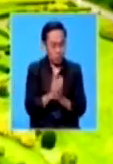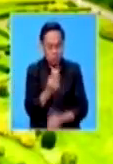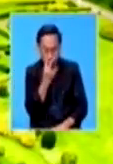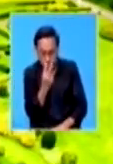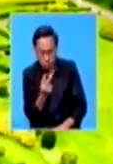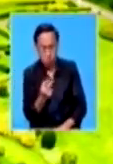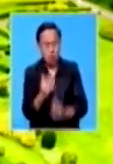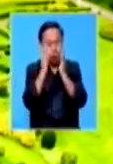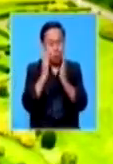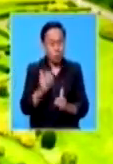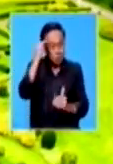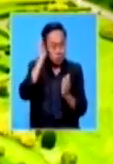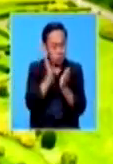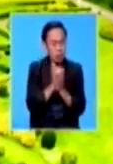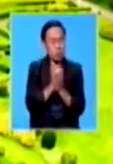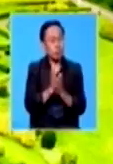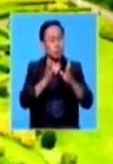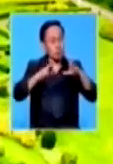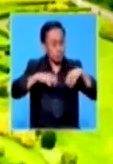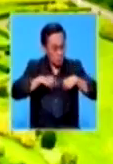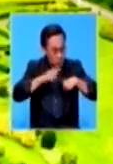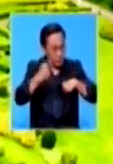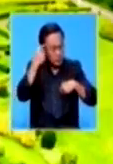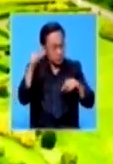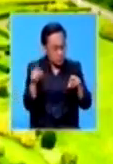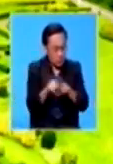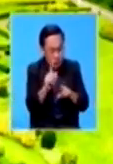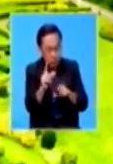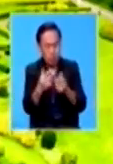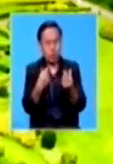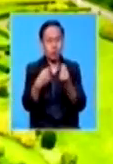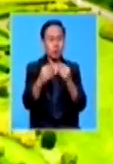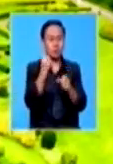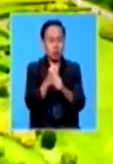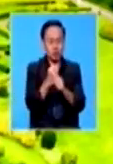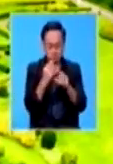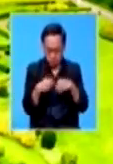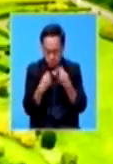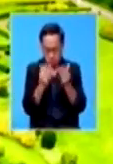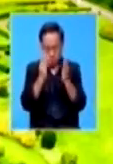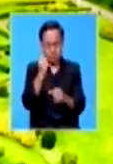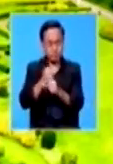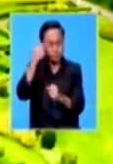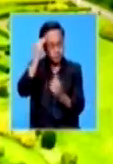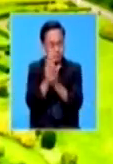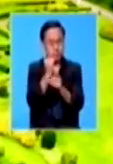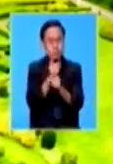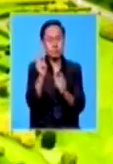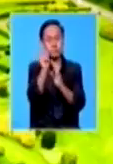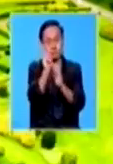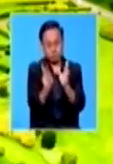องชาคนในของเขานะเราทำยังไงให้คนของเขาเนี่ยทำหน้าที่ตามกฎหมายนะถ้าไม่ทำก็ลงโ